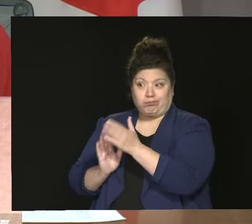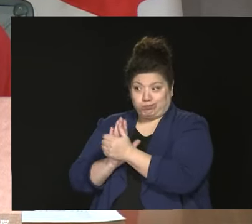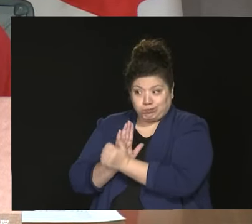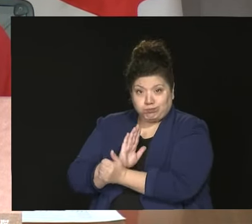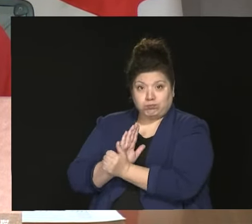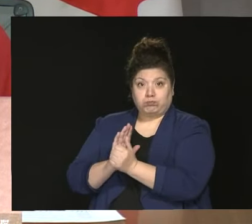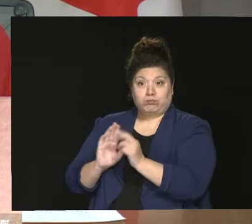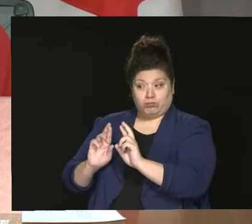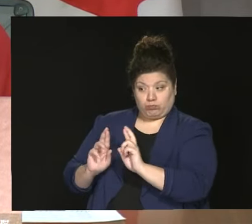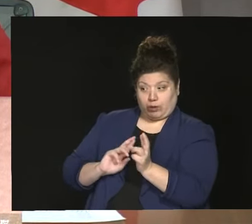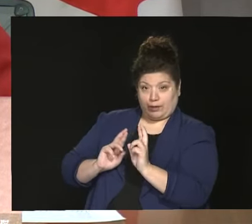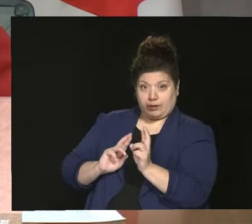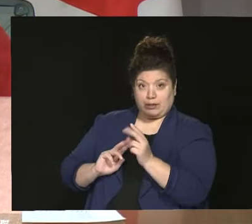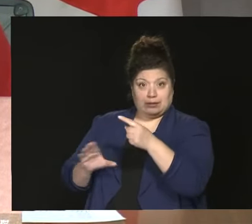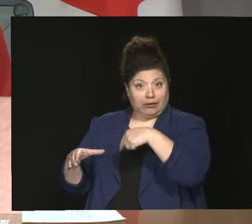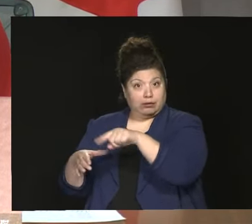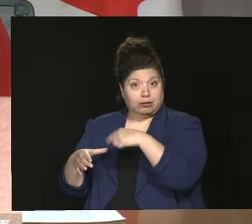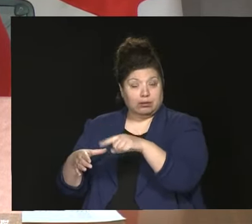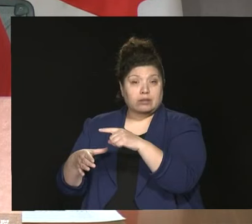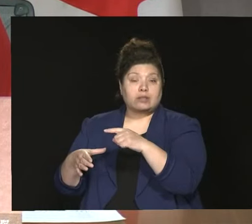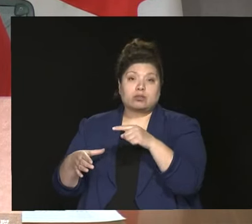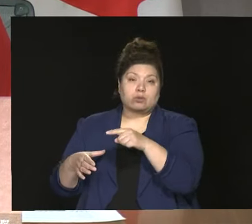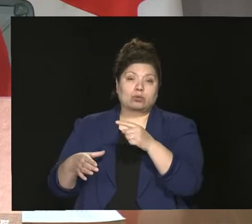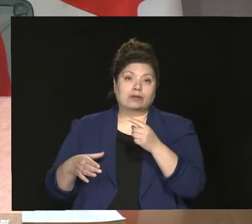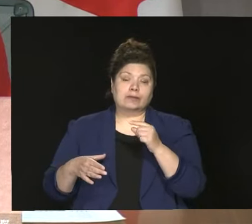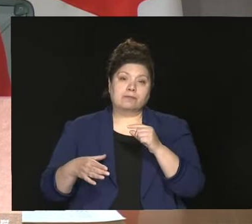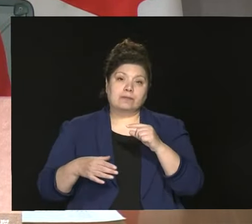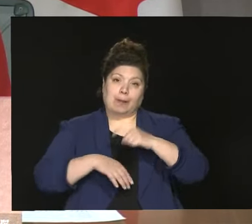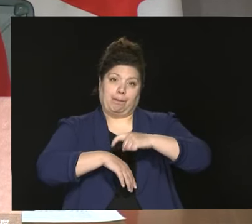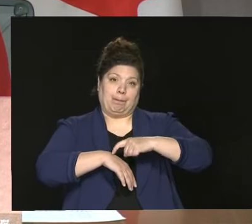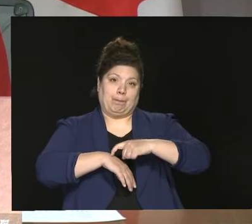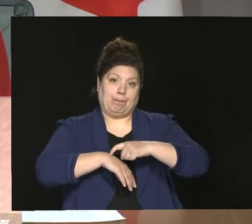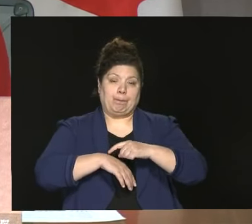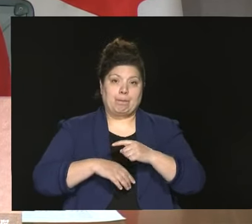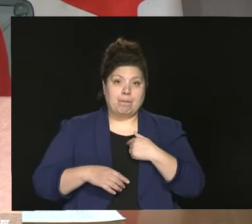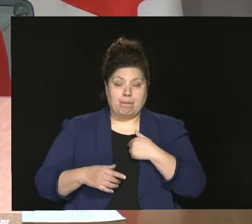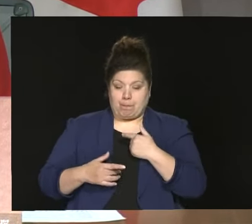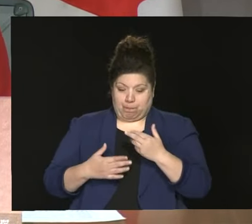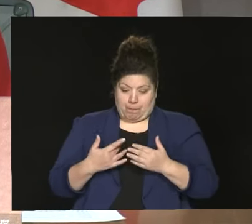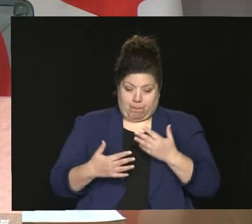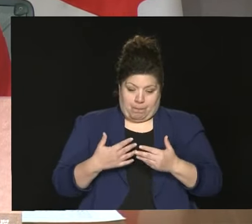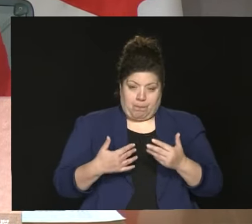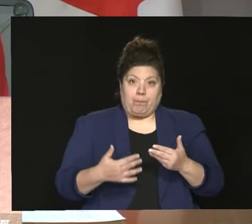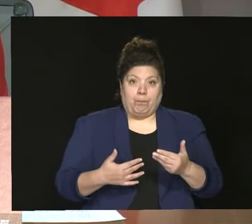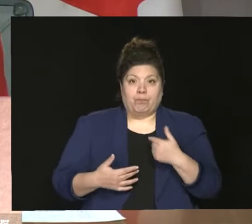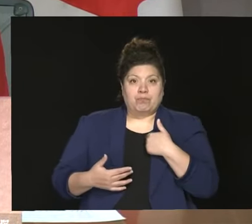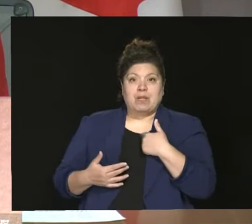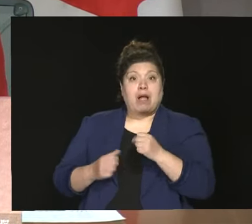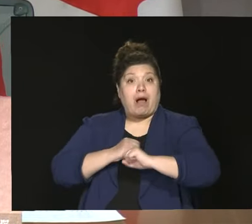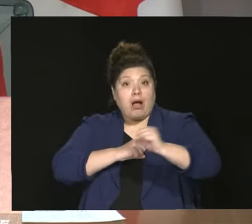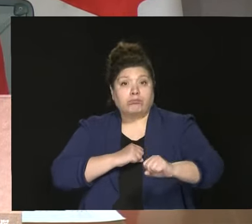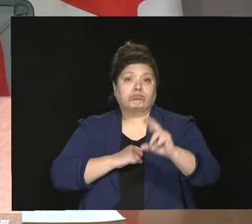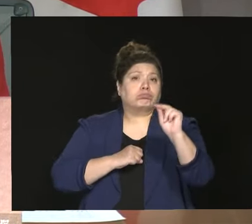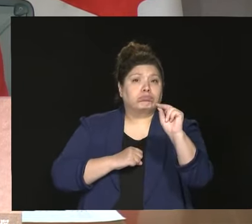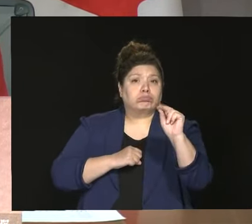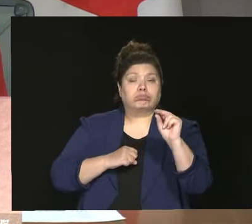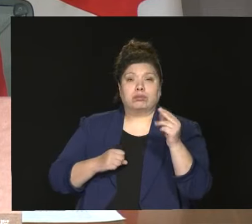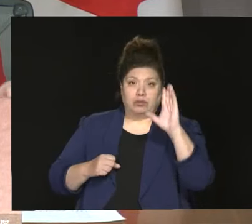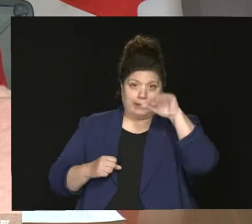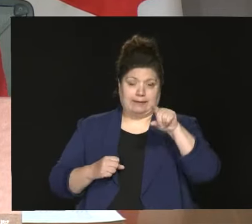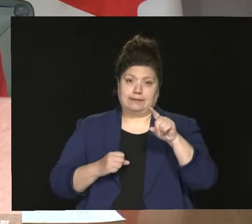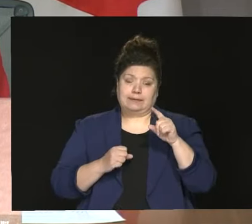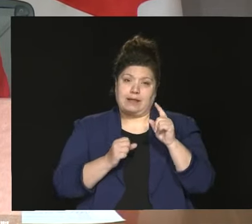On comprend aussi que chaque heure est une heure très importante pour la vie des gens, mais ça prendra un peu de